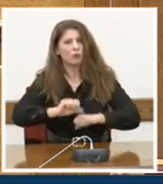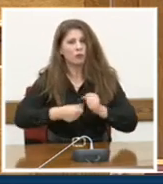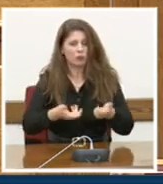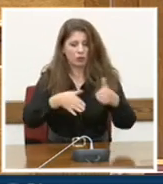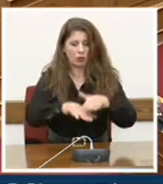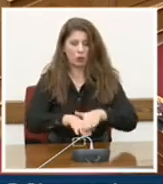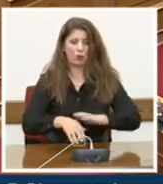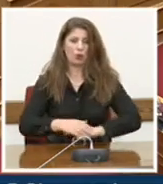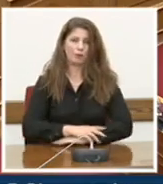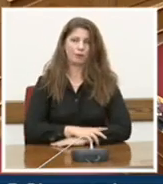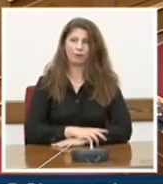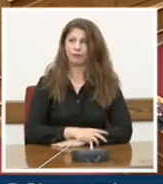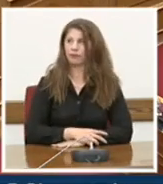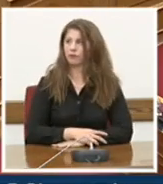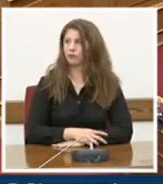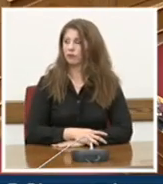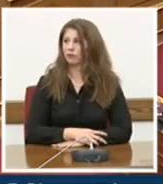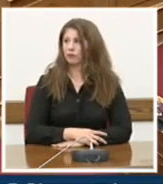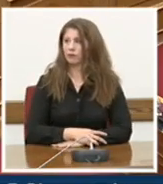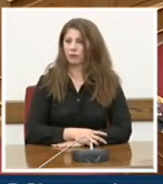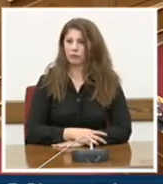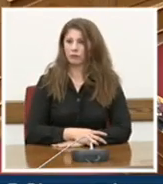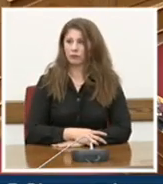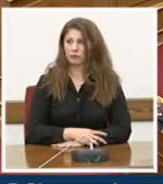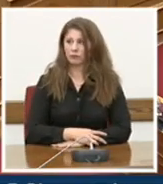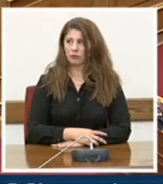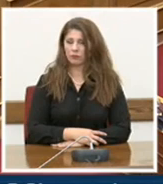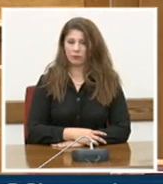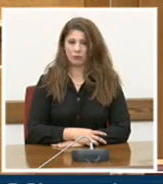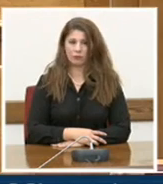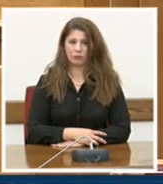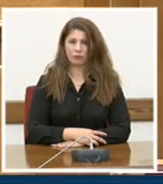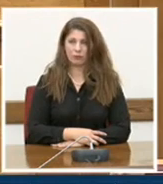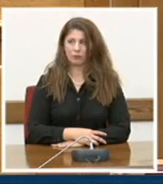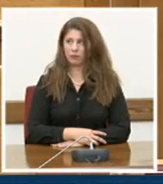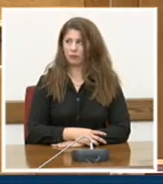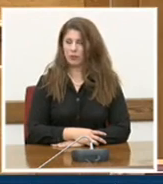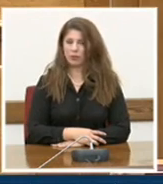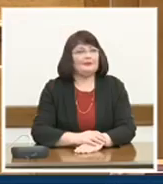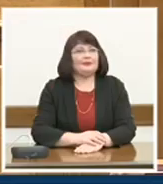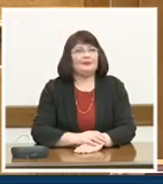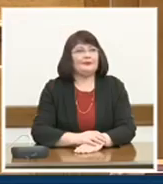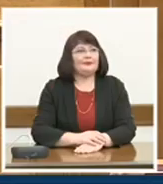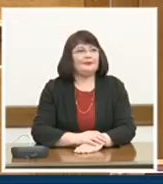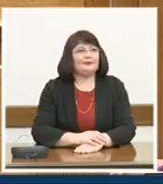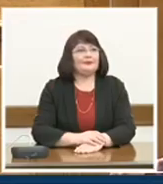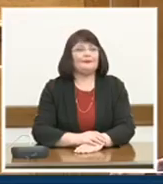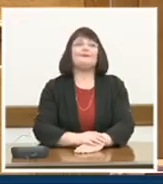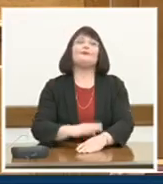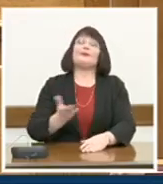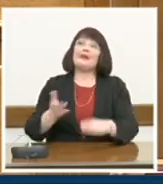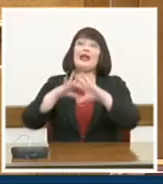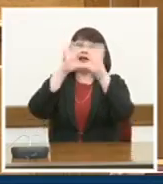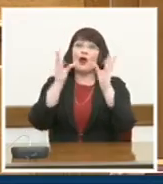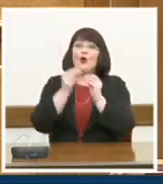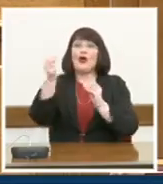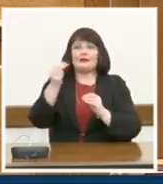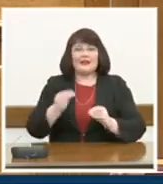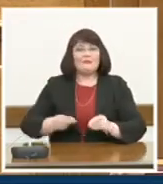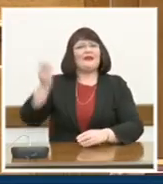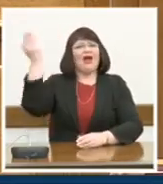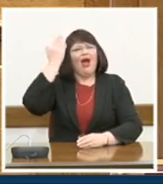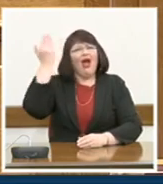κουκουλώσει. Μομφή όμως στην κυβέρνηση της Νέας Δημοκρατίας και για όλα τα υπόλοιπα. Για την ακρίβεια που κατατρώει